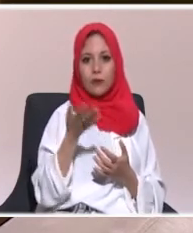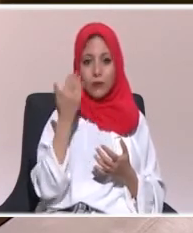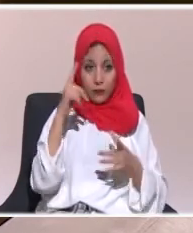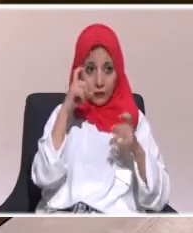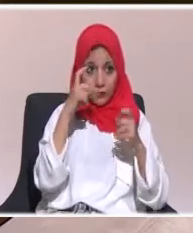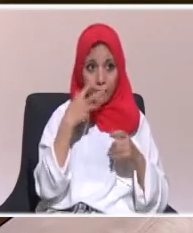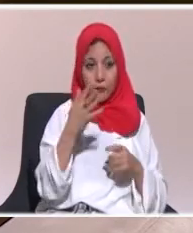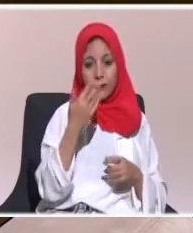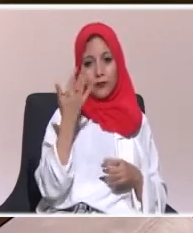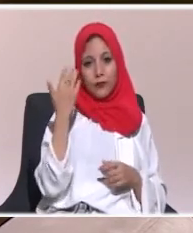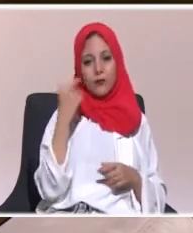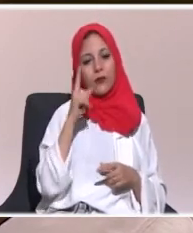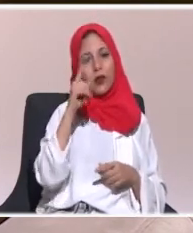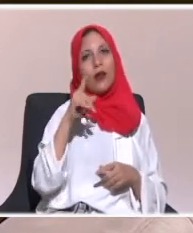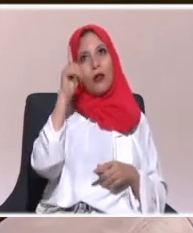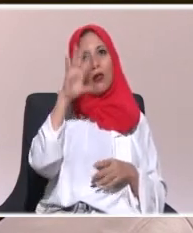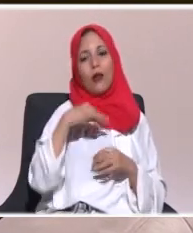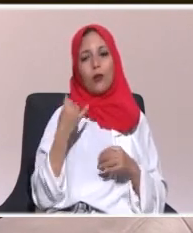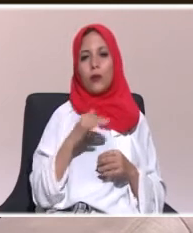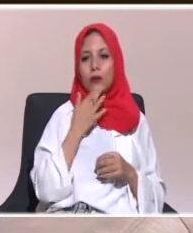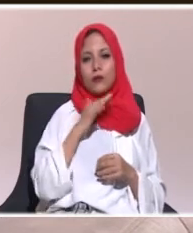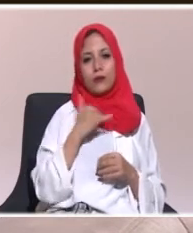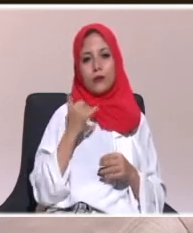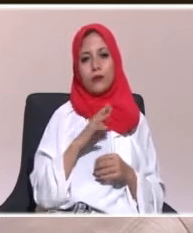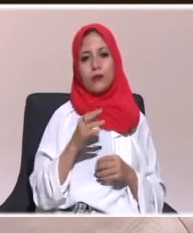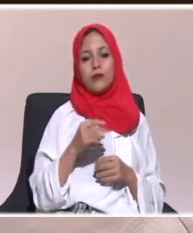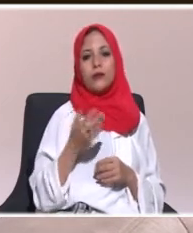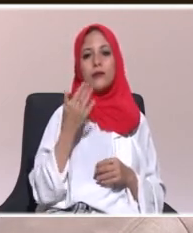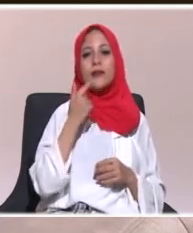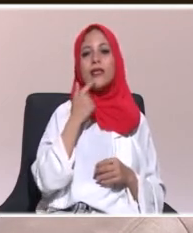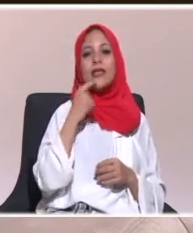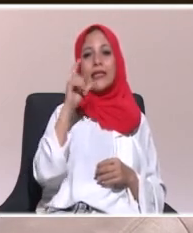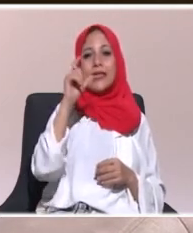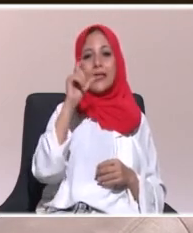سمير في فوازير انا انتجتها سنه 92 بتاعت متزوجون في التاريخ.